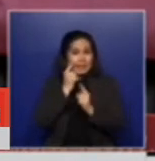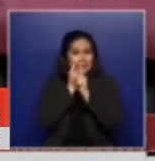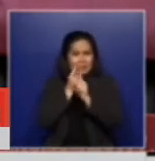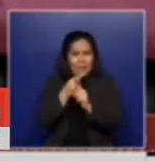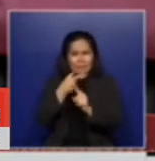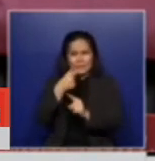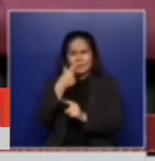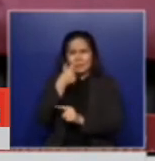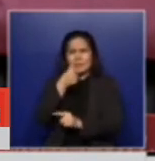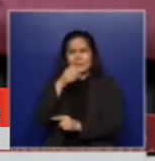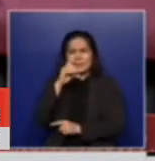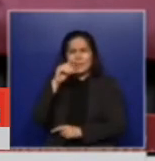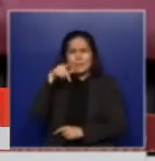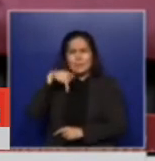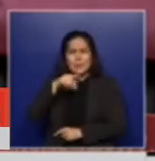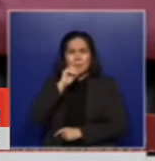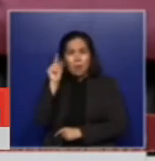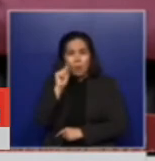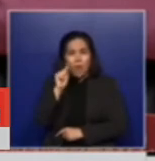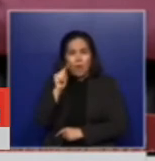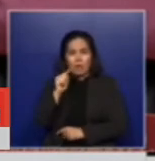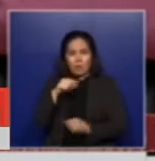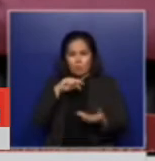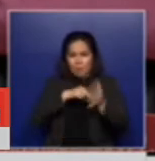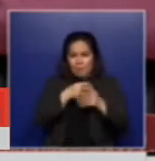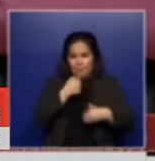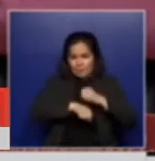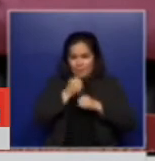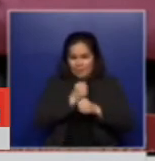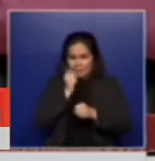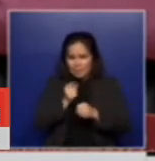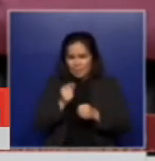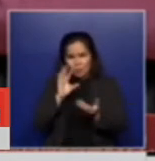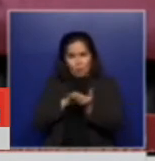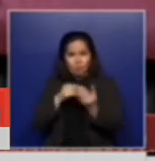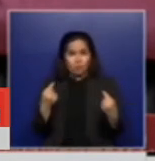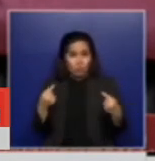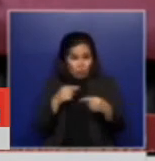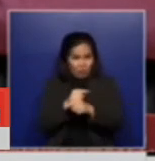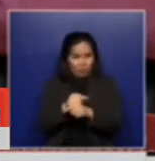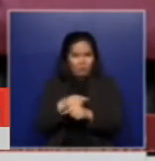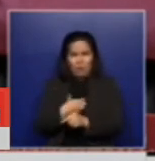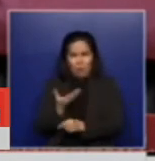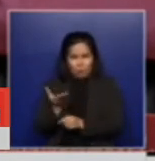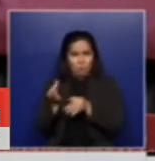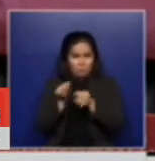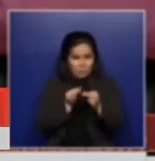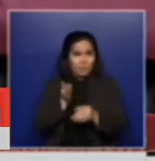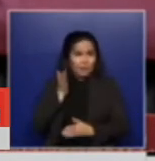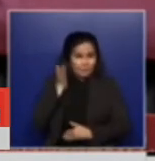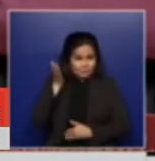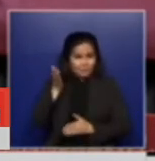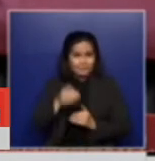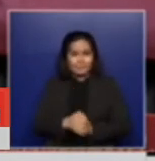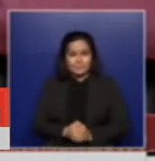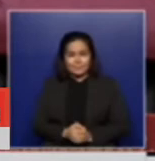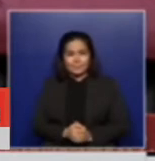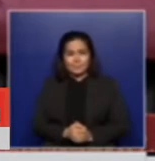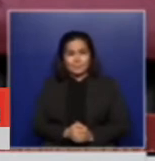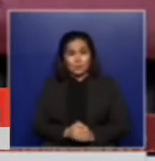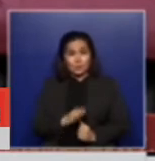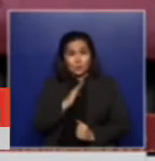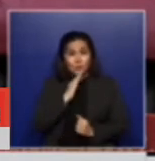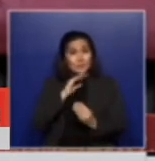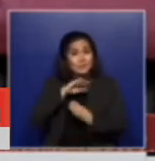สวยหรูเกินไปครับมันตรงข้ามกับที่ท่านปฏิบัติเดี๋ยวท่านชี้แจงนะครับท่านประธานที่เคารพครับหากเศรษฐกิ